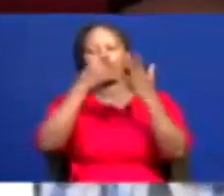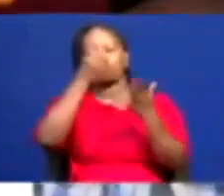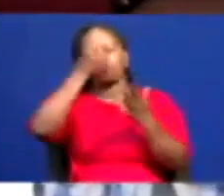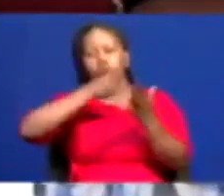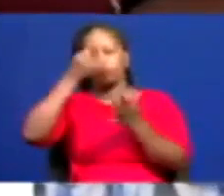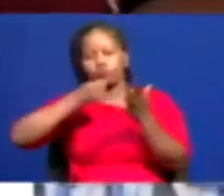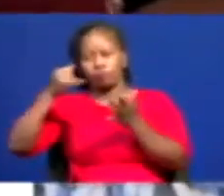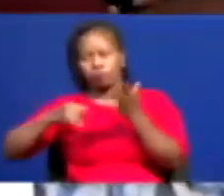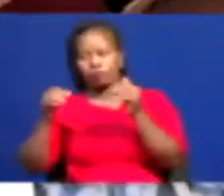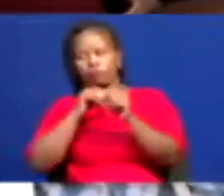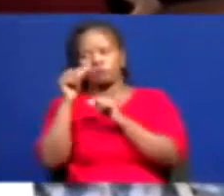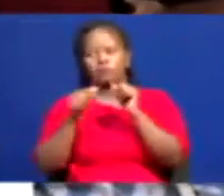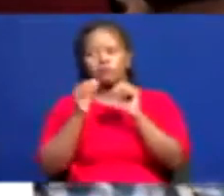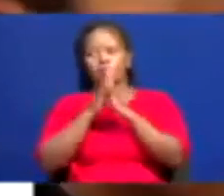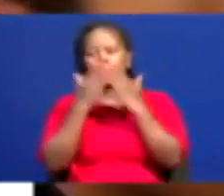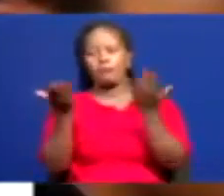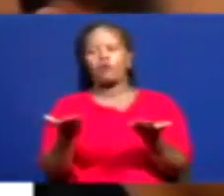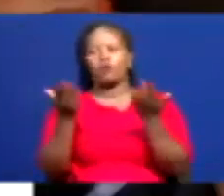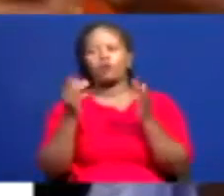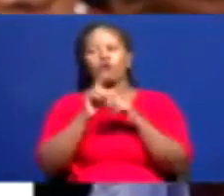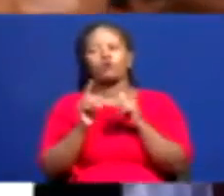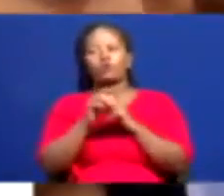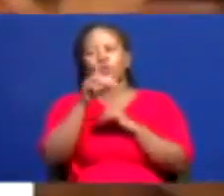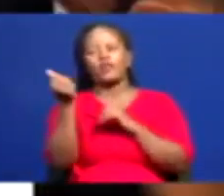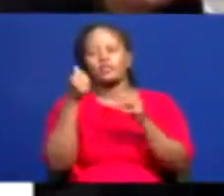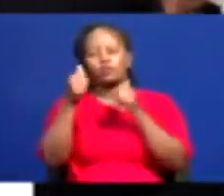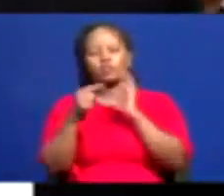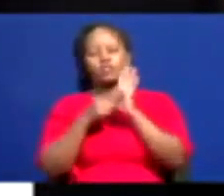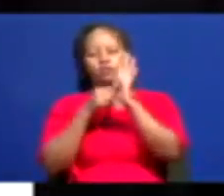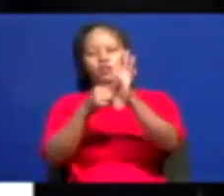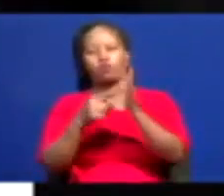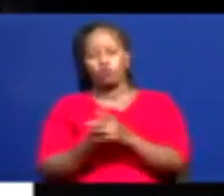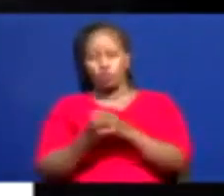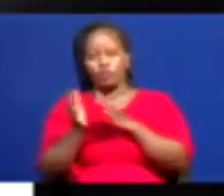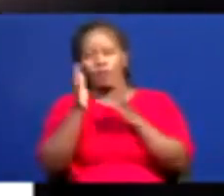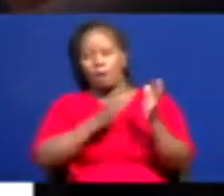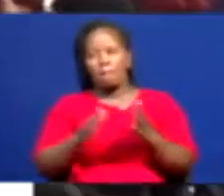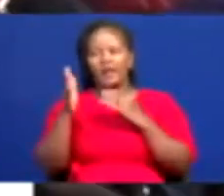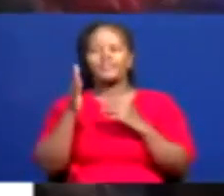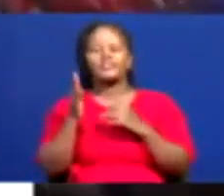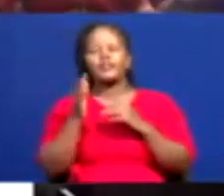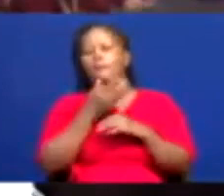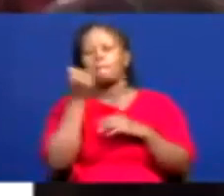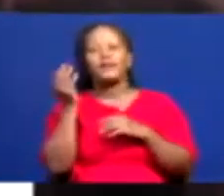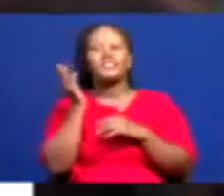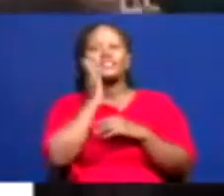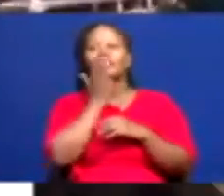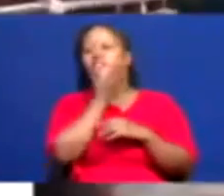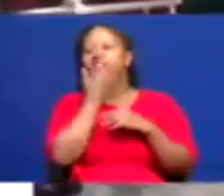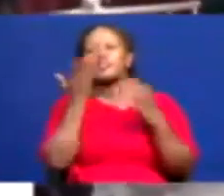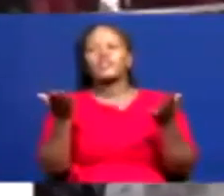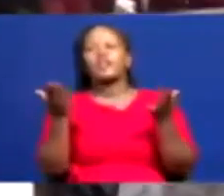cha Wabudha wa Tibet kwenye pamba au hariri iliyopambwa kwa rangi ya kudumu ya madini